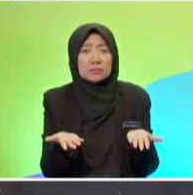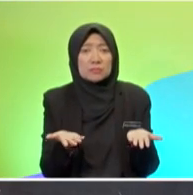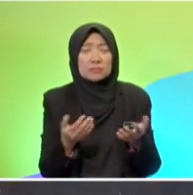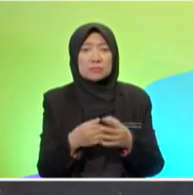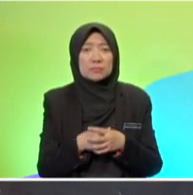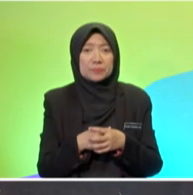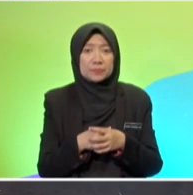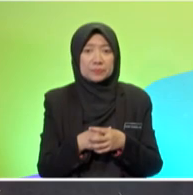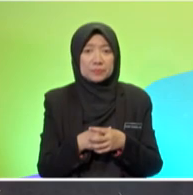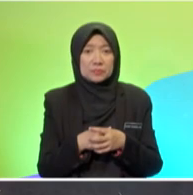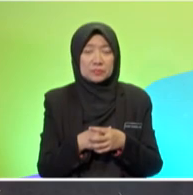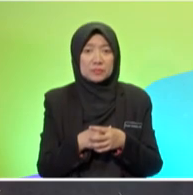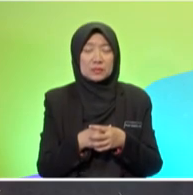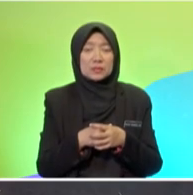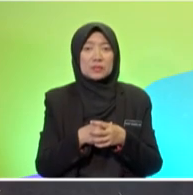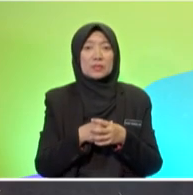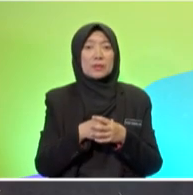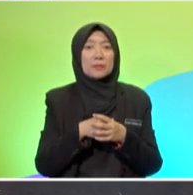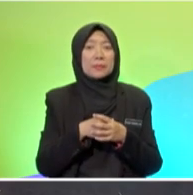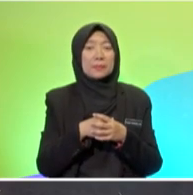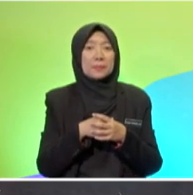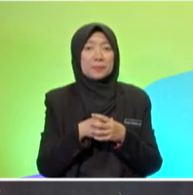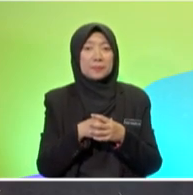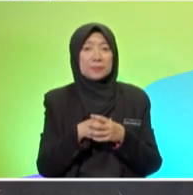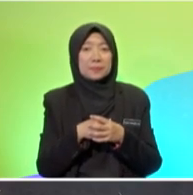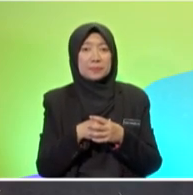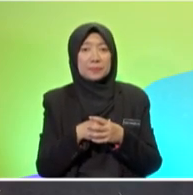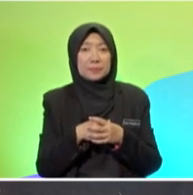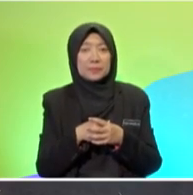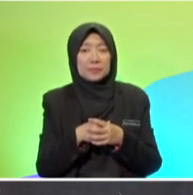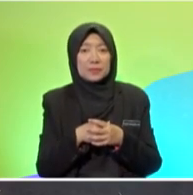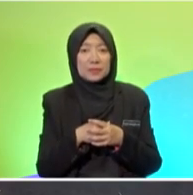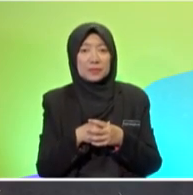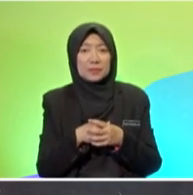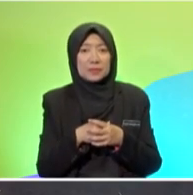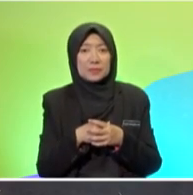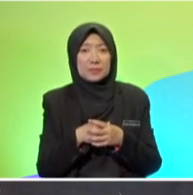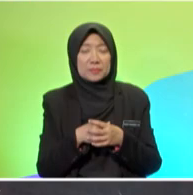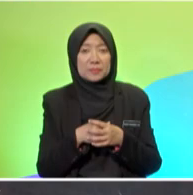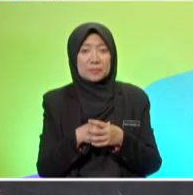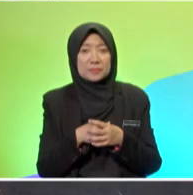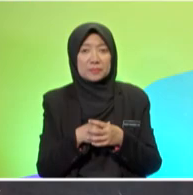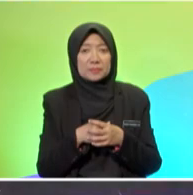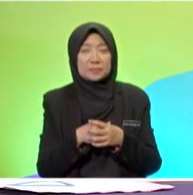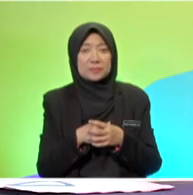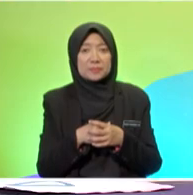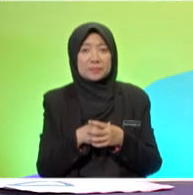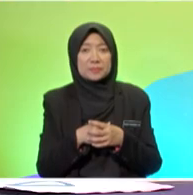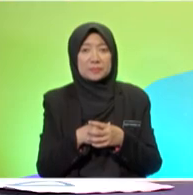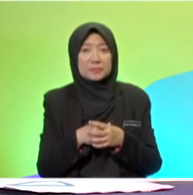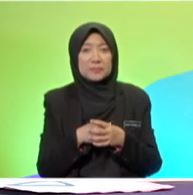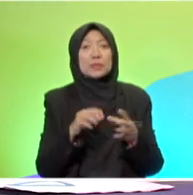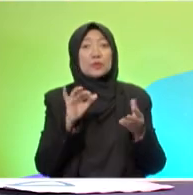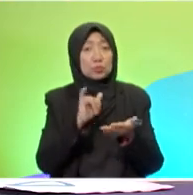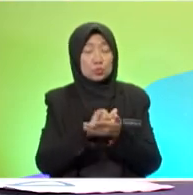Mira nak pancing di sebelah sana. Cikgu boleh terus cikgu ambilkan. Betul. Nombor enam. Terima kasih.